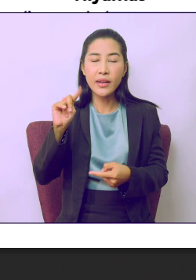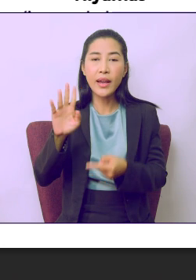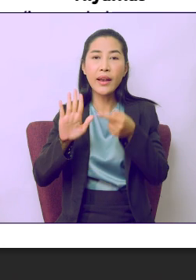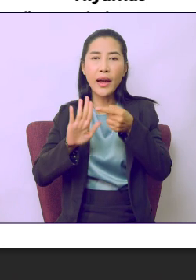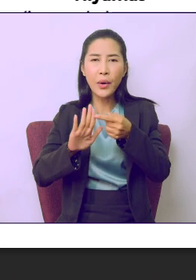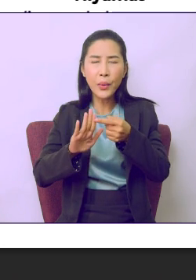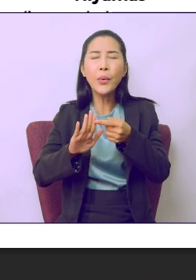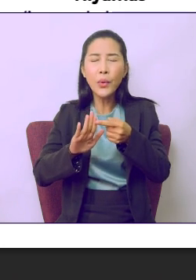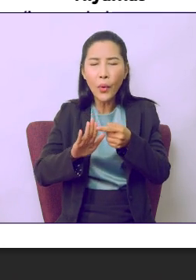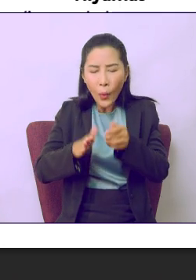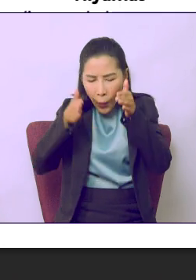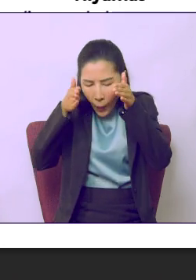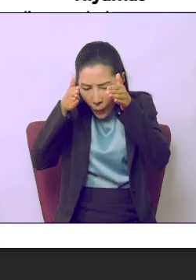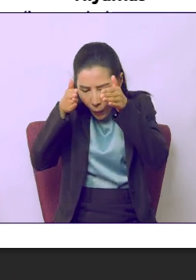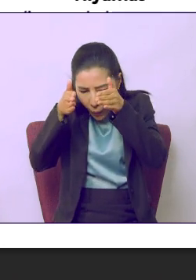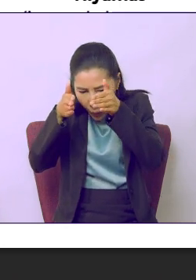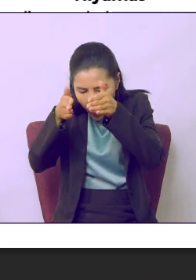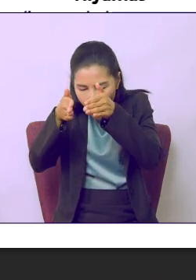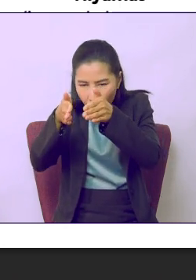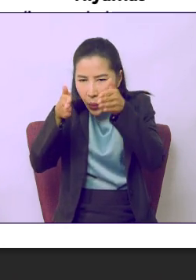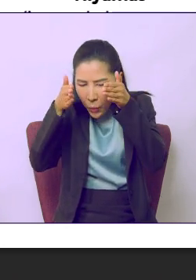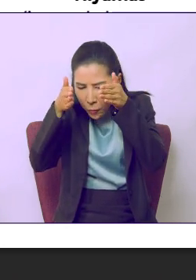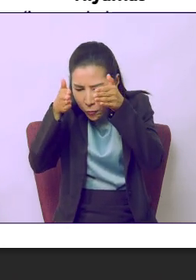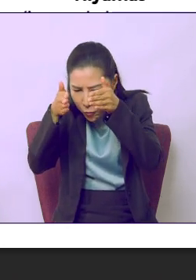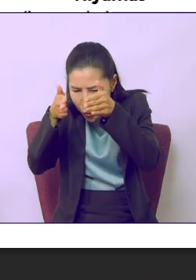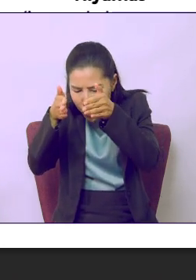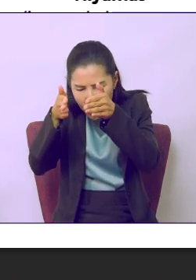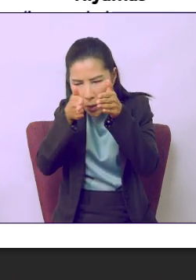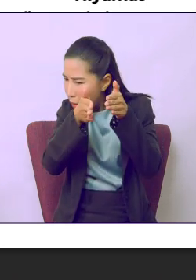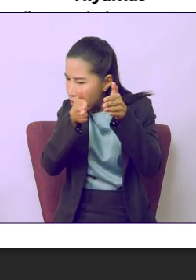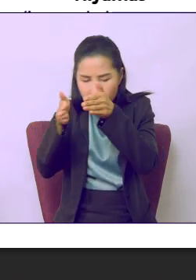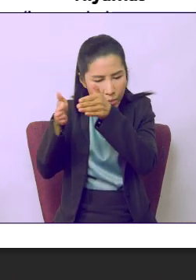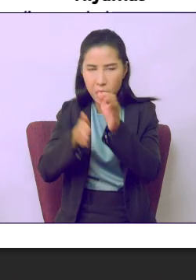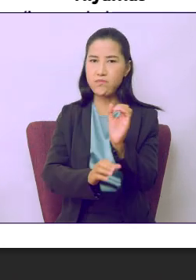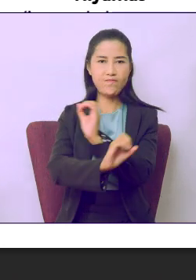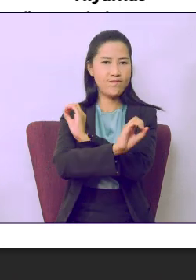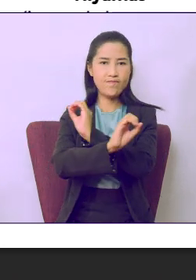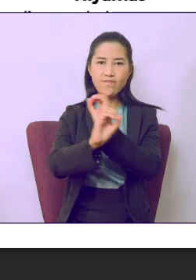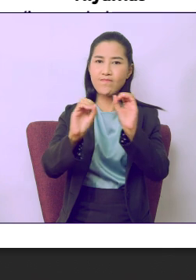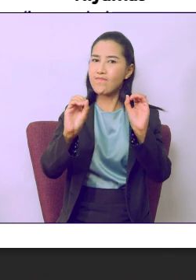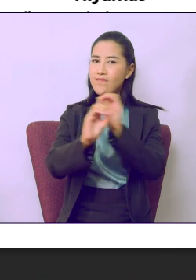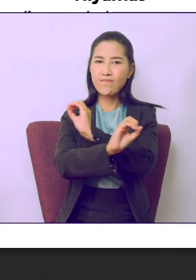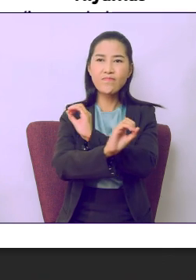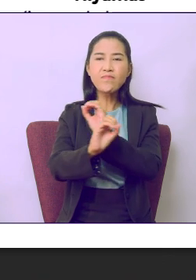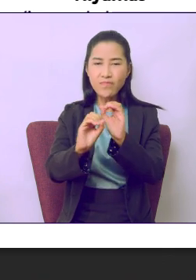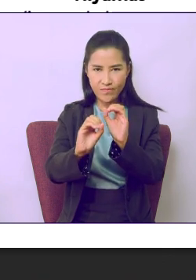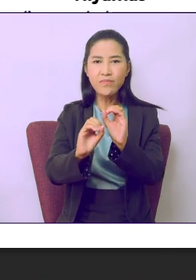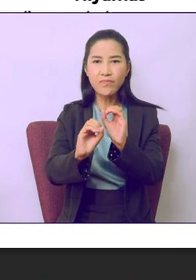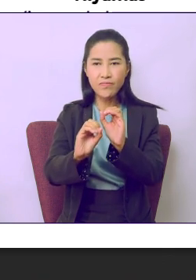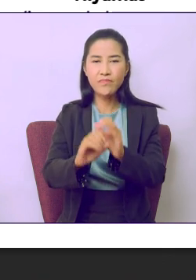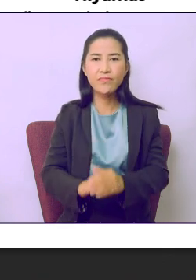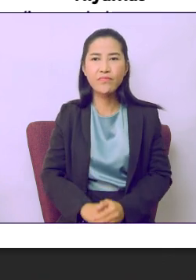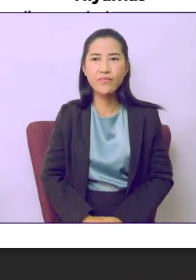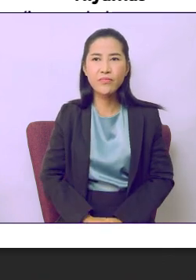ครับก็คือจดจ่อต่อไปจนนะครับไม่มีความคิดเข้ามาแทรกและหรือหรือความคิดที่แทรกอยู่ในในในจิตใจของเราน้อยที่